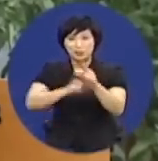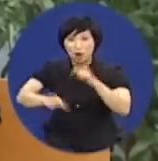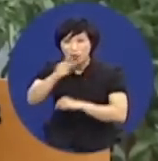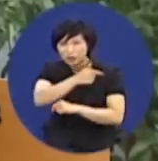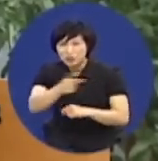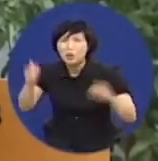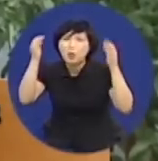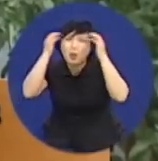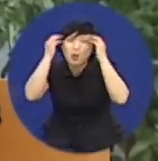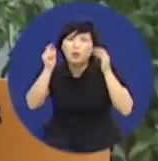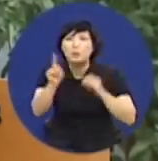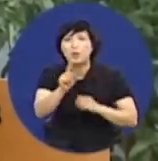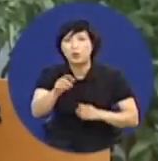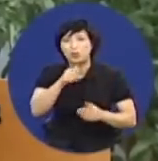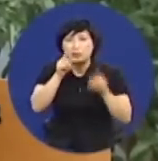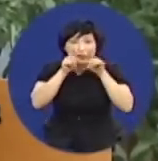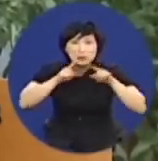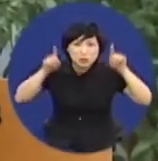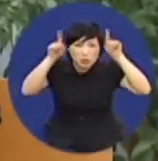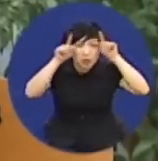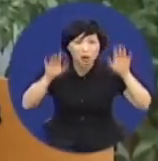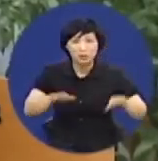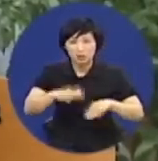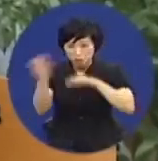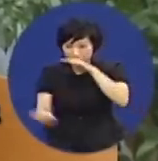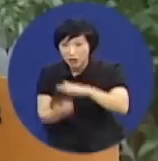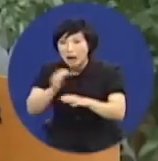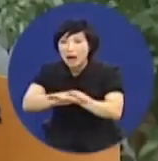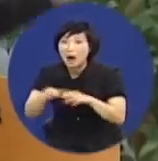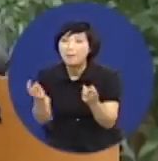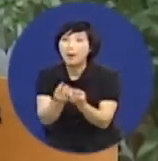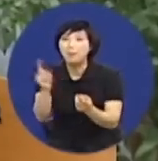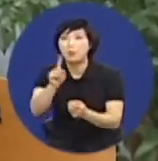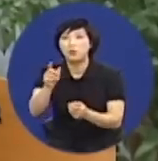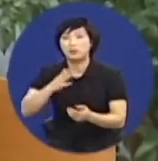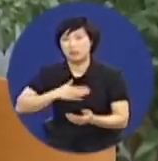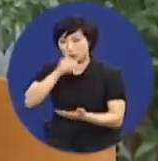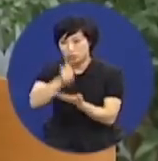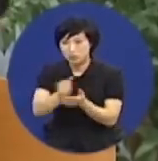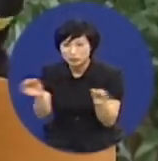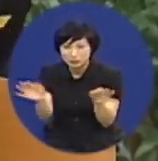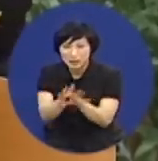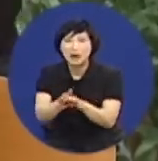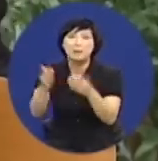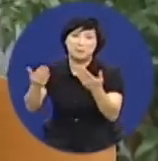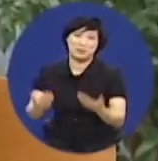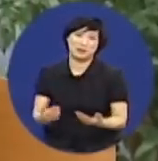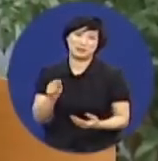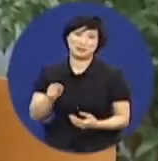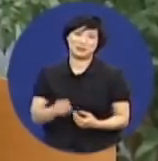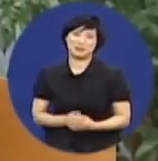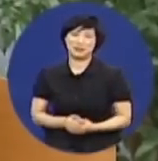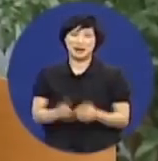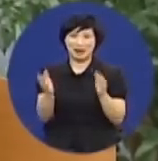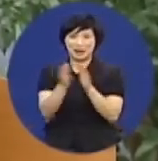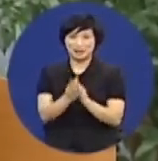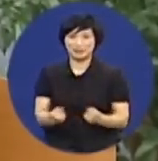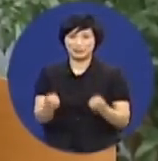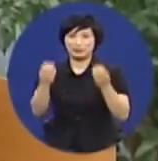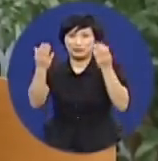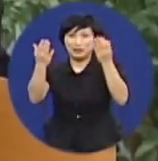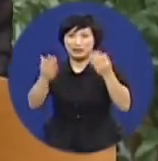よりもっと大きい苦しみは地獄なのに、これを解決する方法は罪が許されることです。ハレル